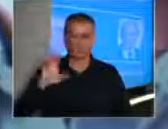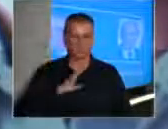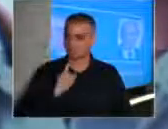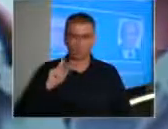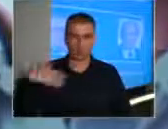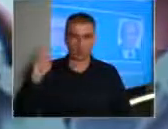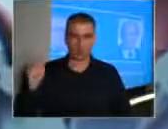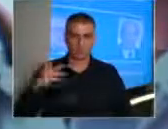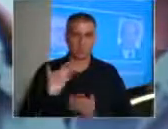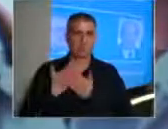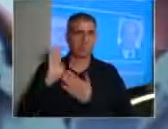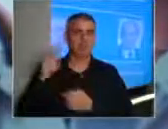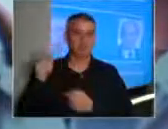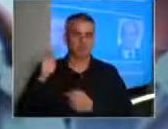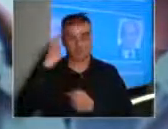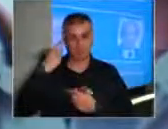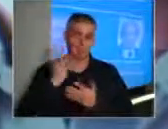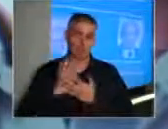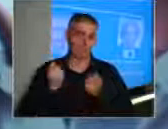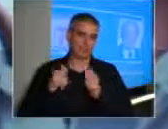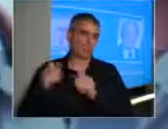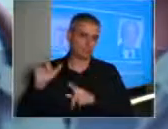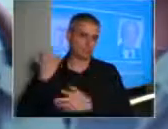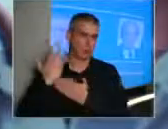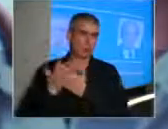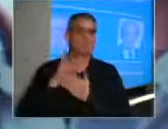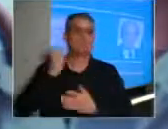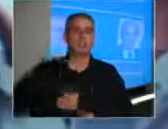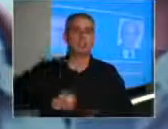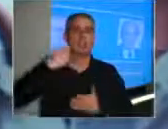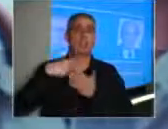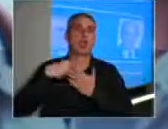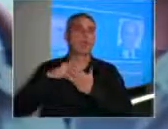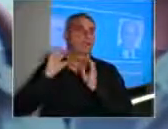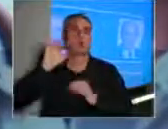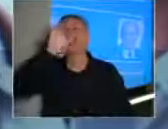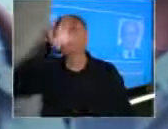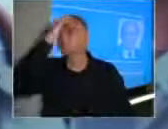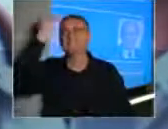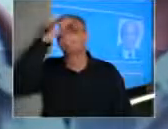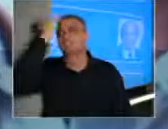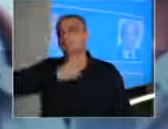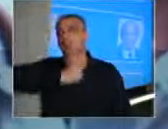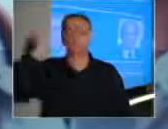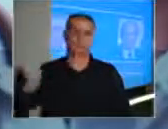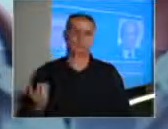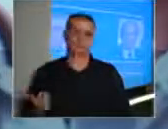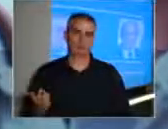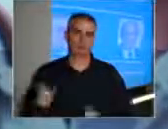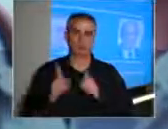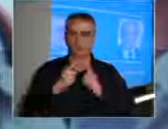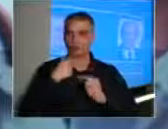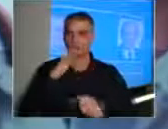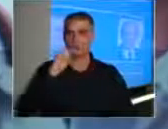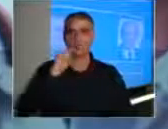לא ימליץ על נתניהו, שלדעתי זה כבר סגור, אלא פשוט שיהיה פה שר אוצר באמת קיצוני שבקיצוניים. ולכן, כמו שאמר